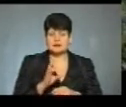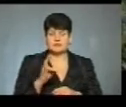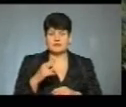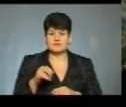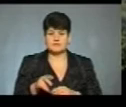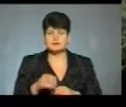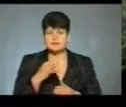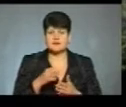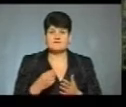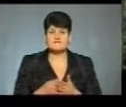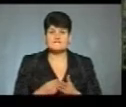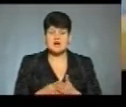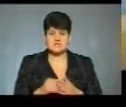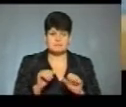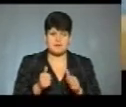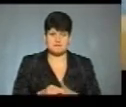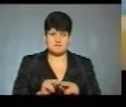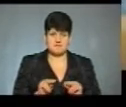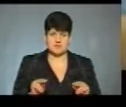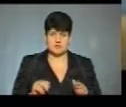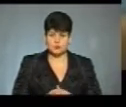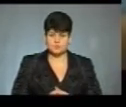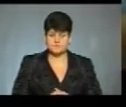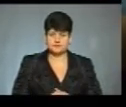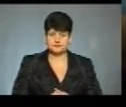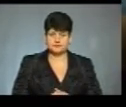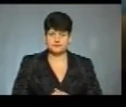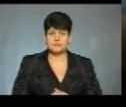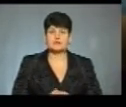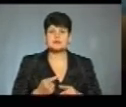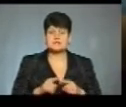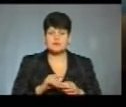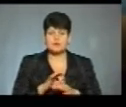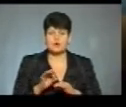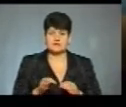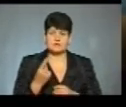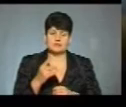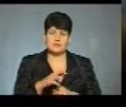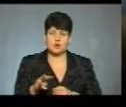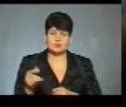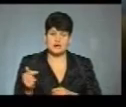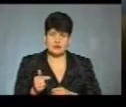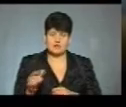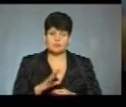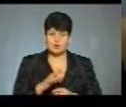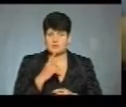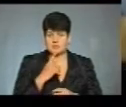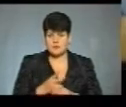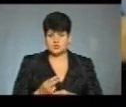назвав вартість пам'ятника вчителю. Минулого року цей проект отримав фінансування у розмірі 1 мільйона гривень, яке було